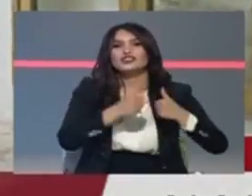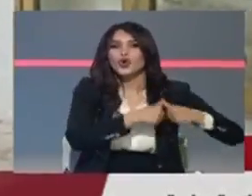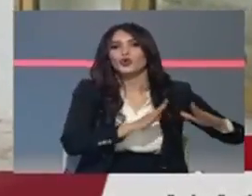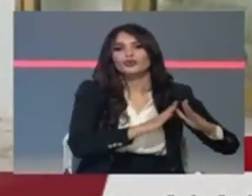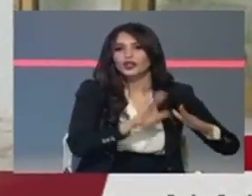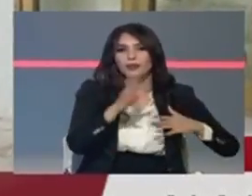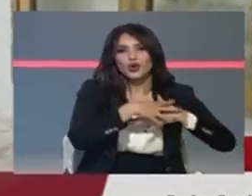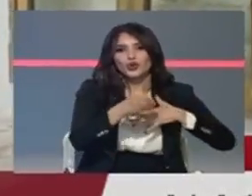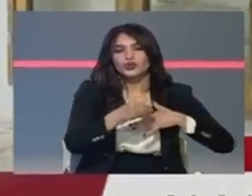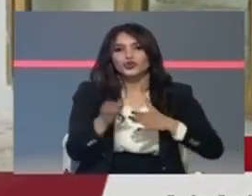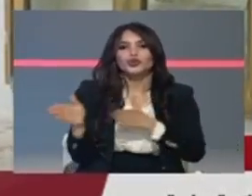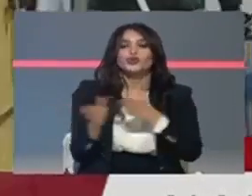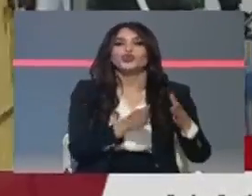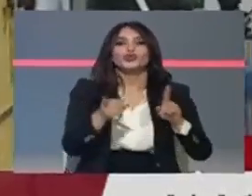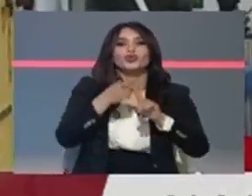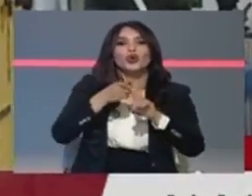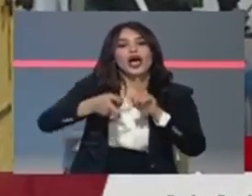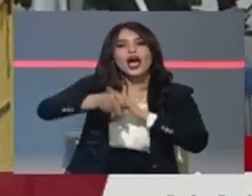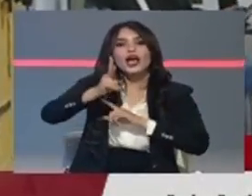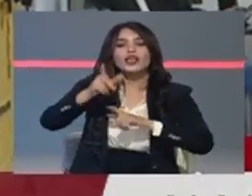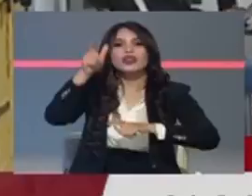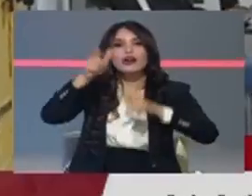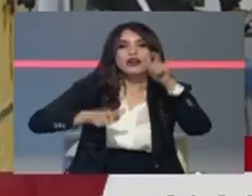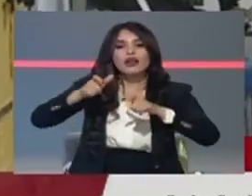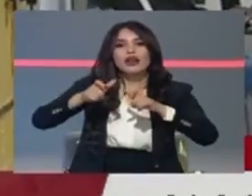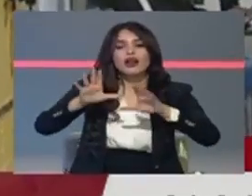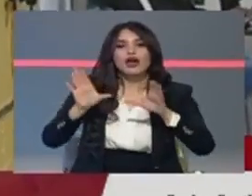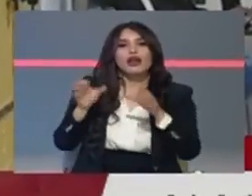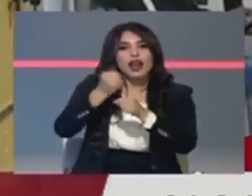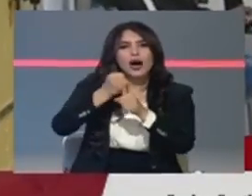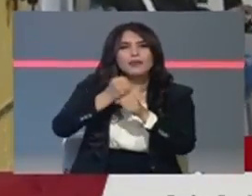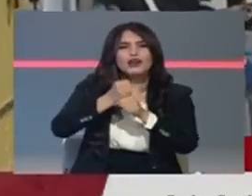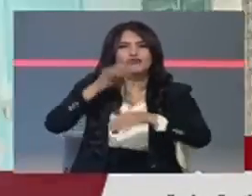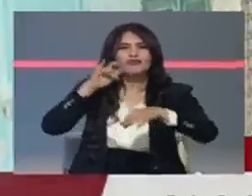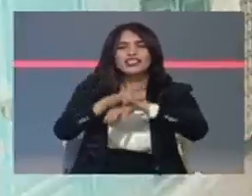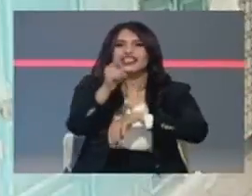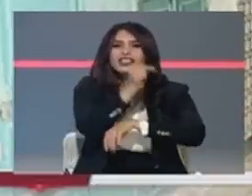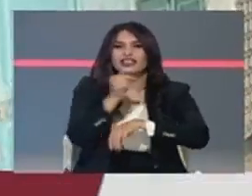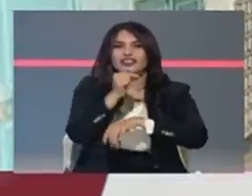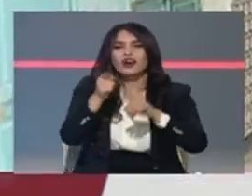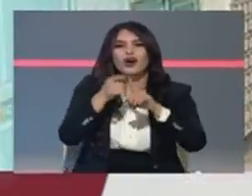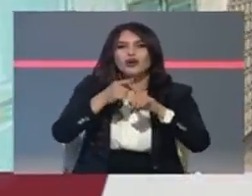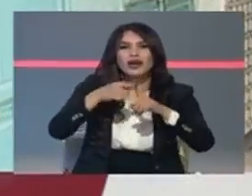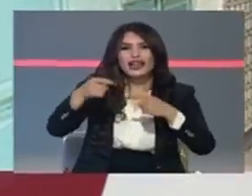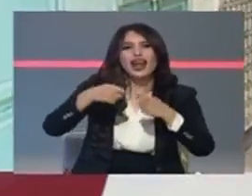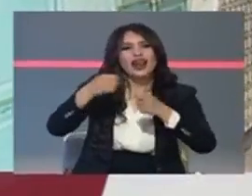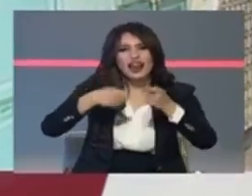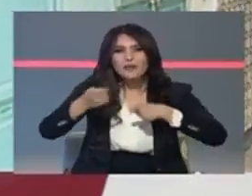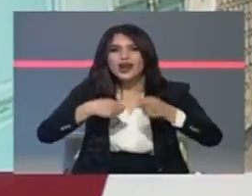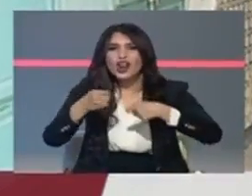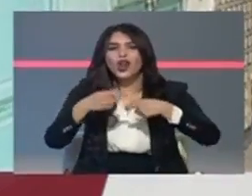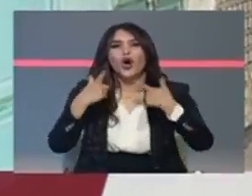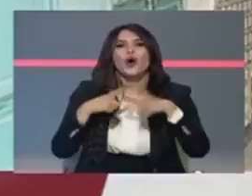يصنفها الخبراء من أكثر القطاعات التي تتأثر إيجاباً أو سلباً بالظرفية الصحية للواقع السياسي والاجتماعي